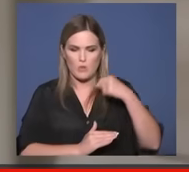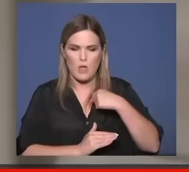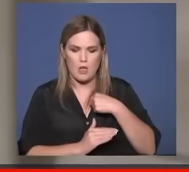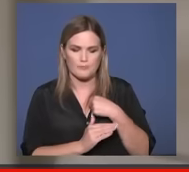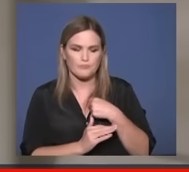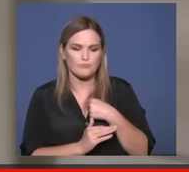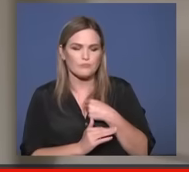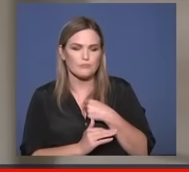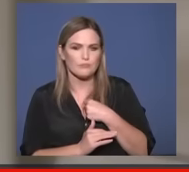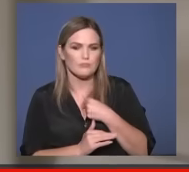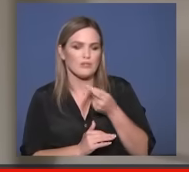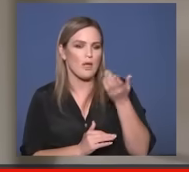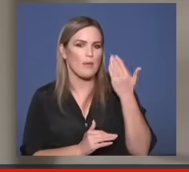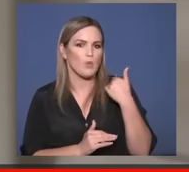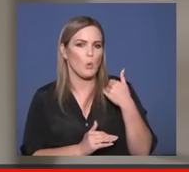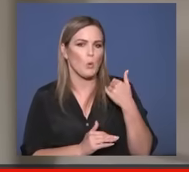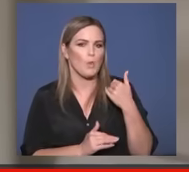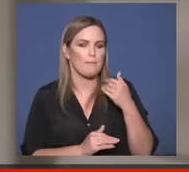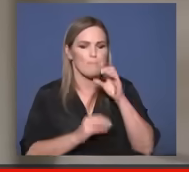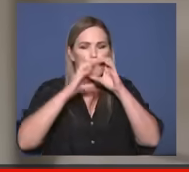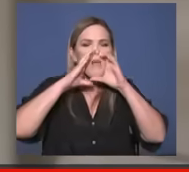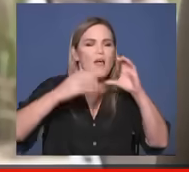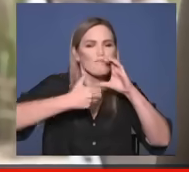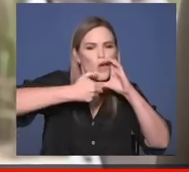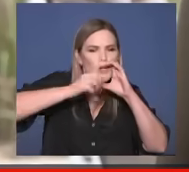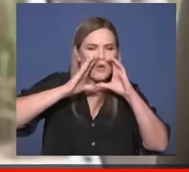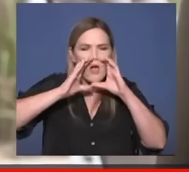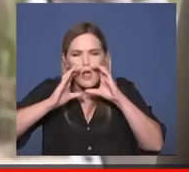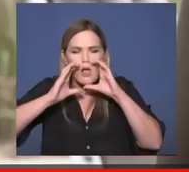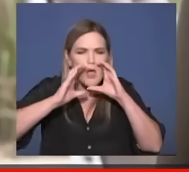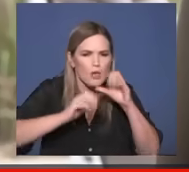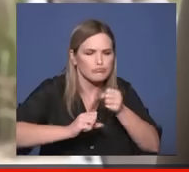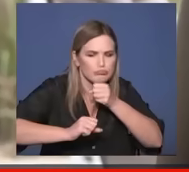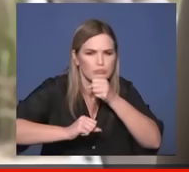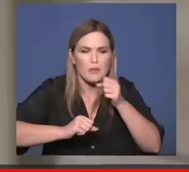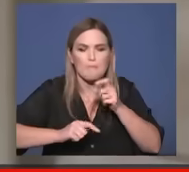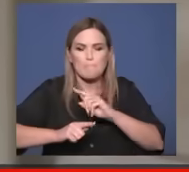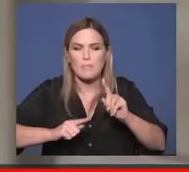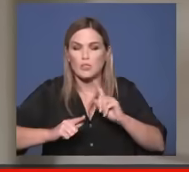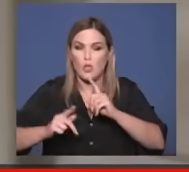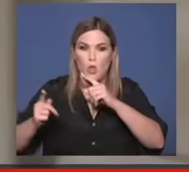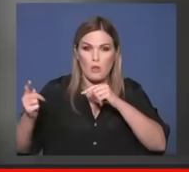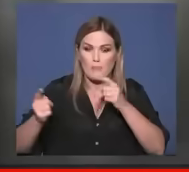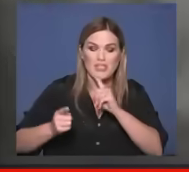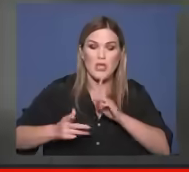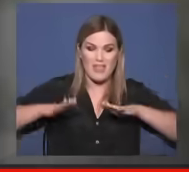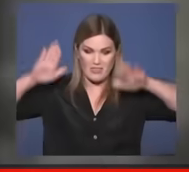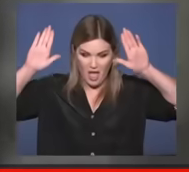ואני יודע שהם היו עם מגפונים, ואמרו לי שמי שלא התחנה, הם יהרגו אותו, ומי שהתחנה, הם ינצלו.